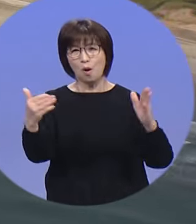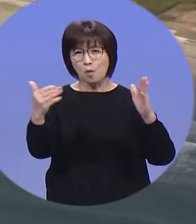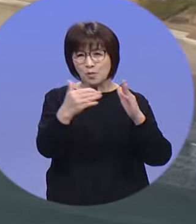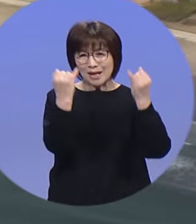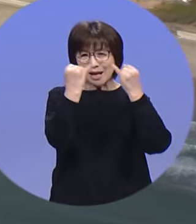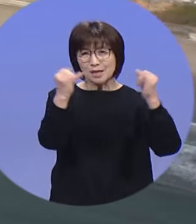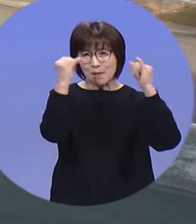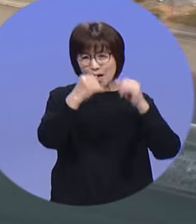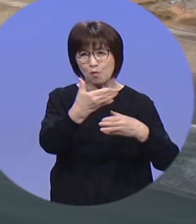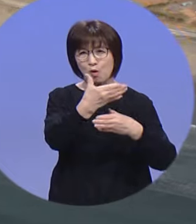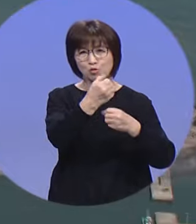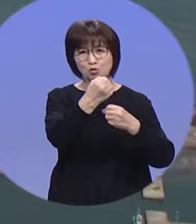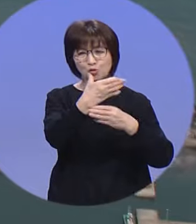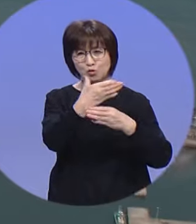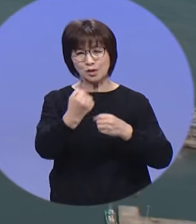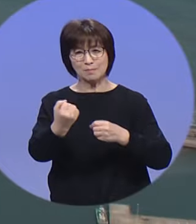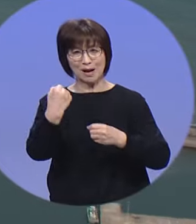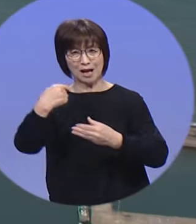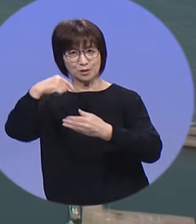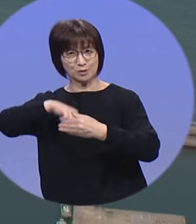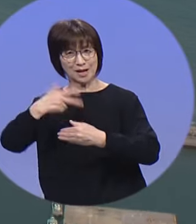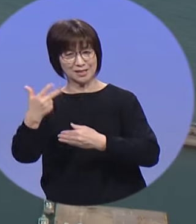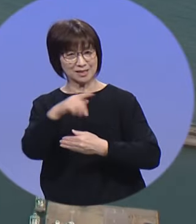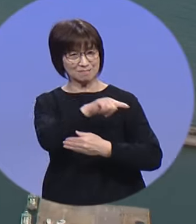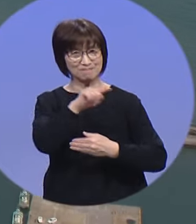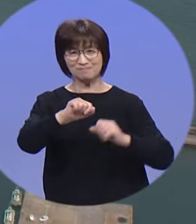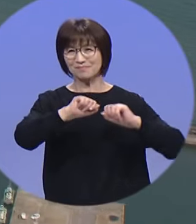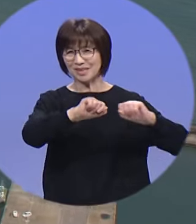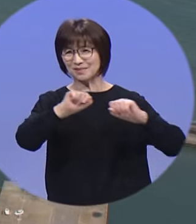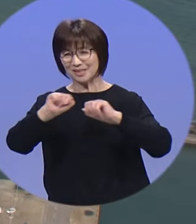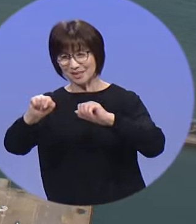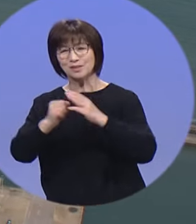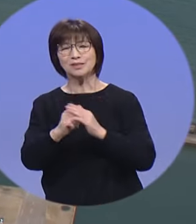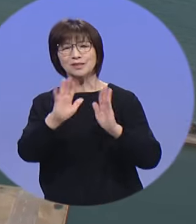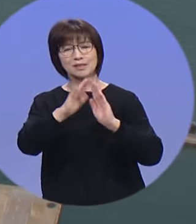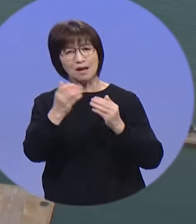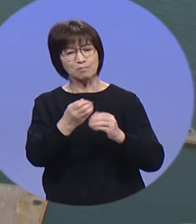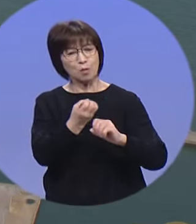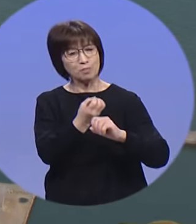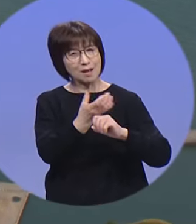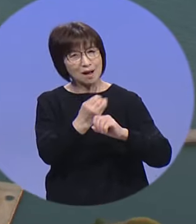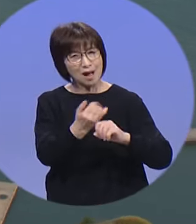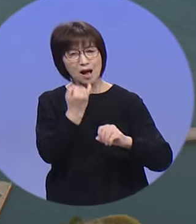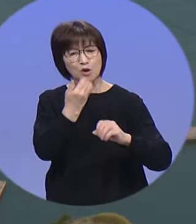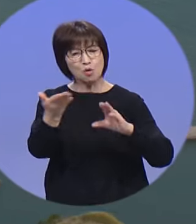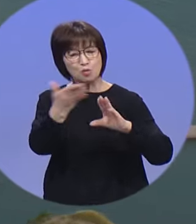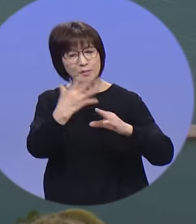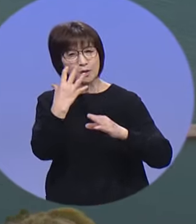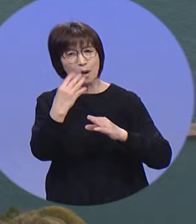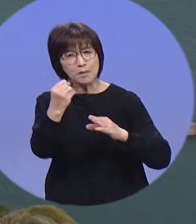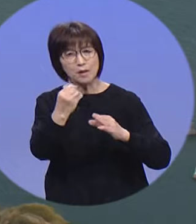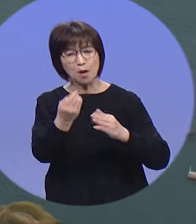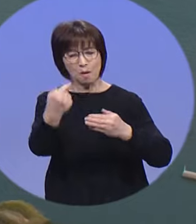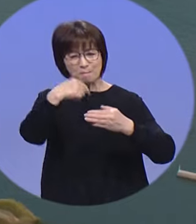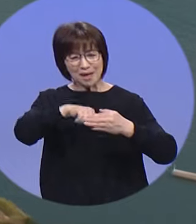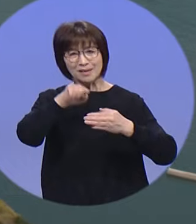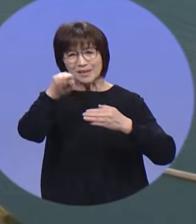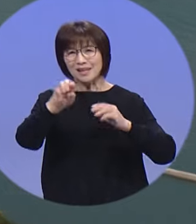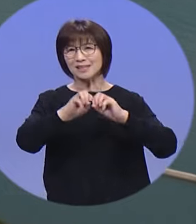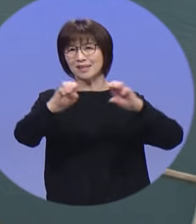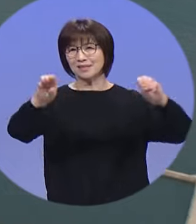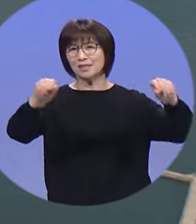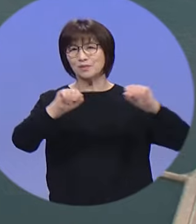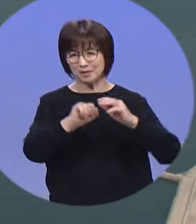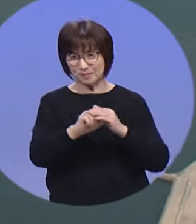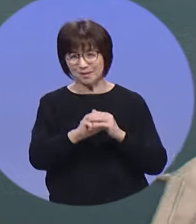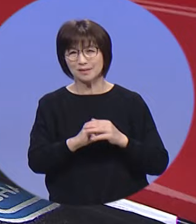を九十九里浜と勝浦市で実施するなど、県の宝である海の魅力を県内外に発信します。